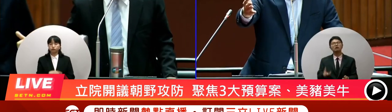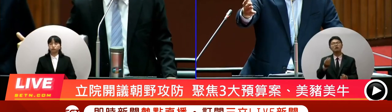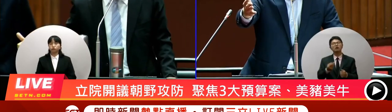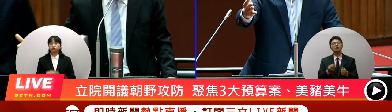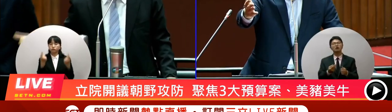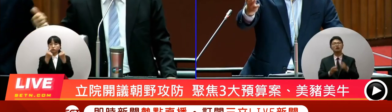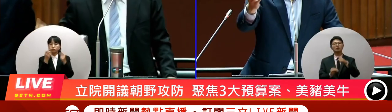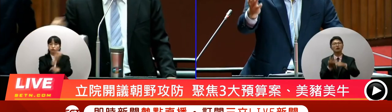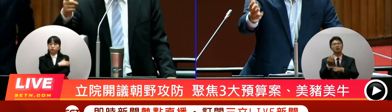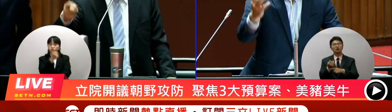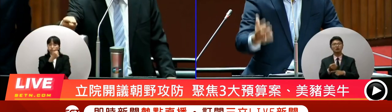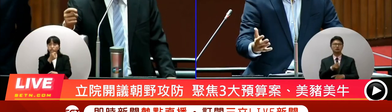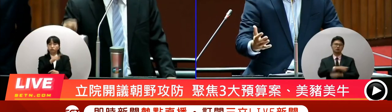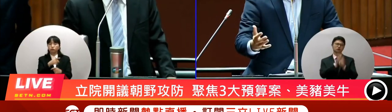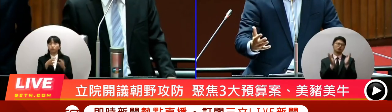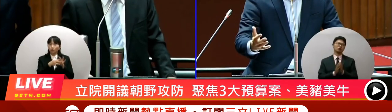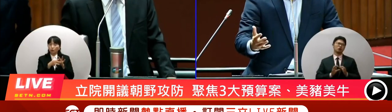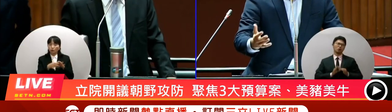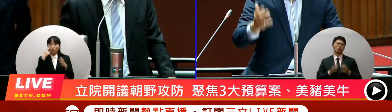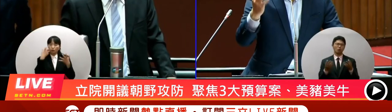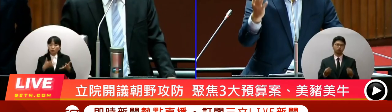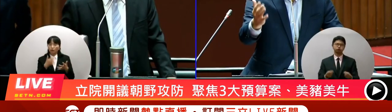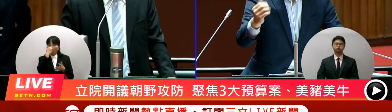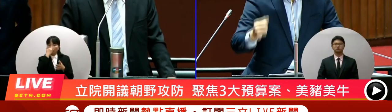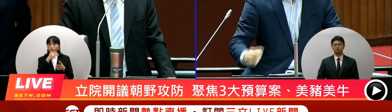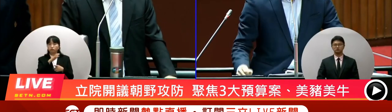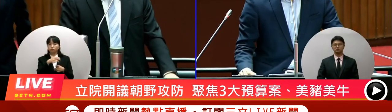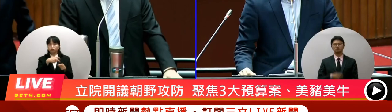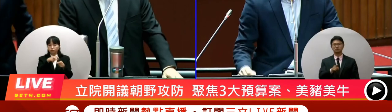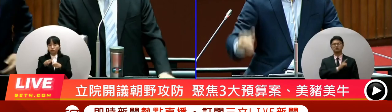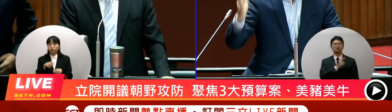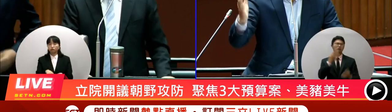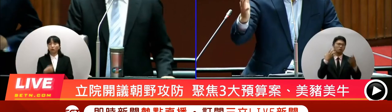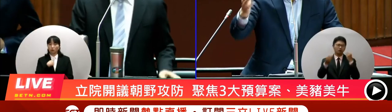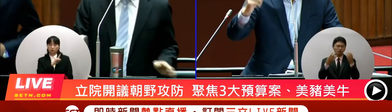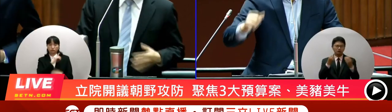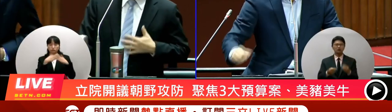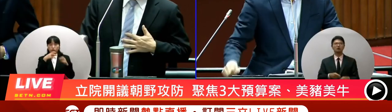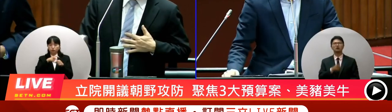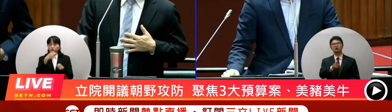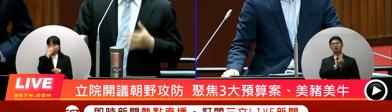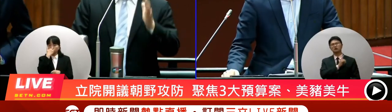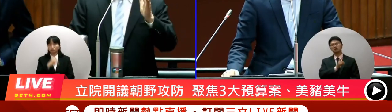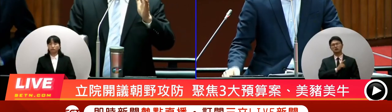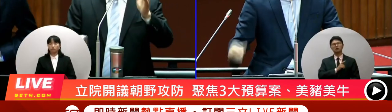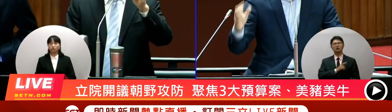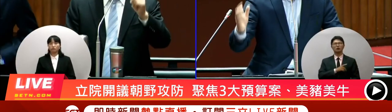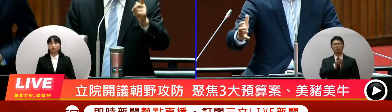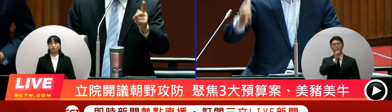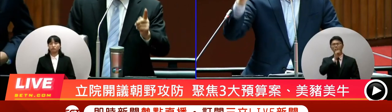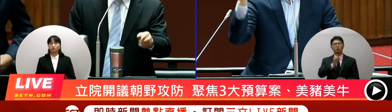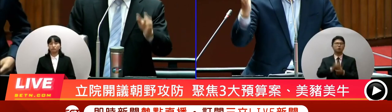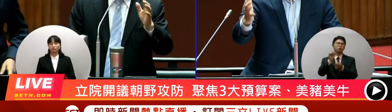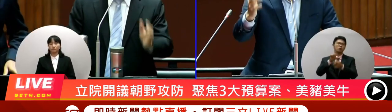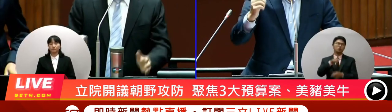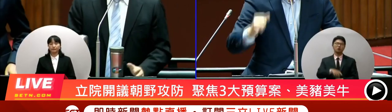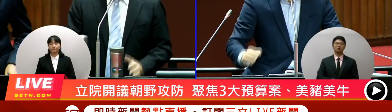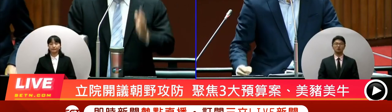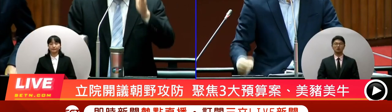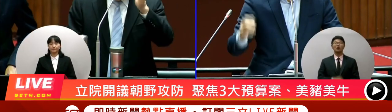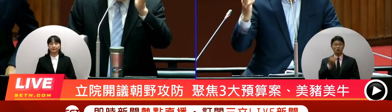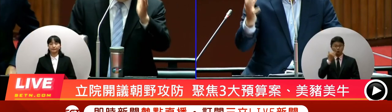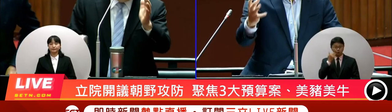陈主委 你都不关心 面对猪笼 跟委报告 不了解 我们家 这边夸夸其词 没有 开放以后对猪农